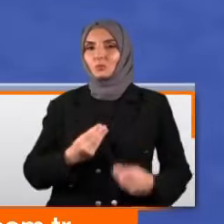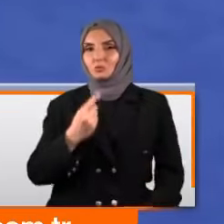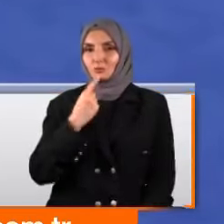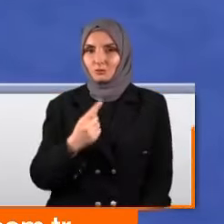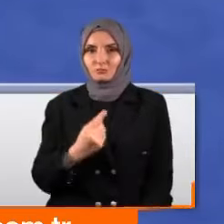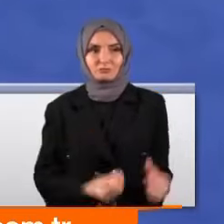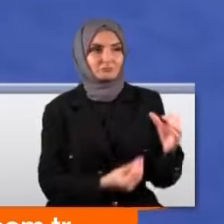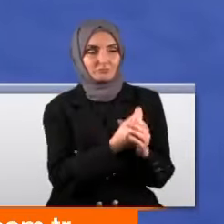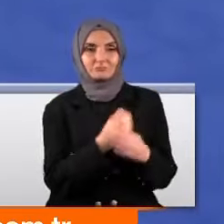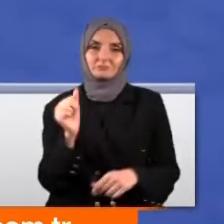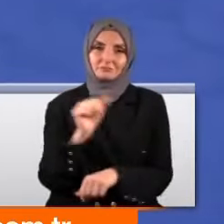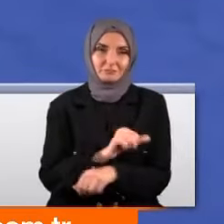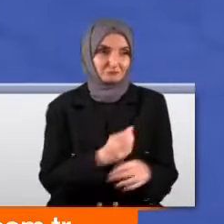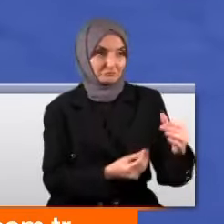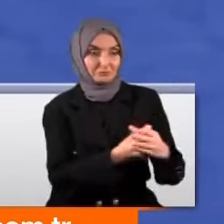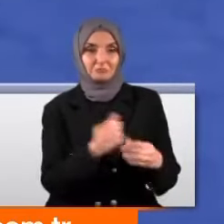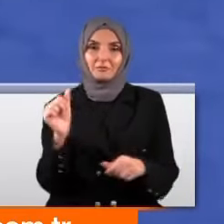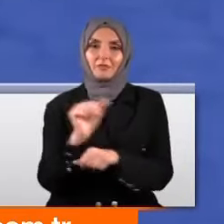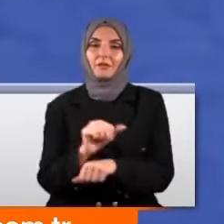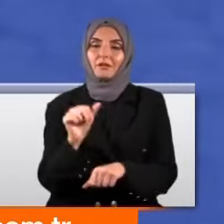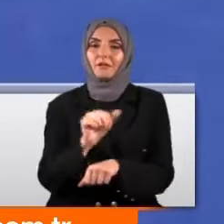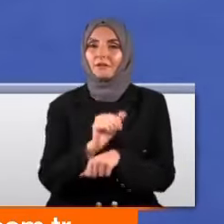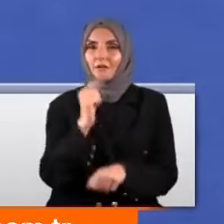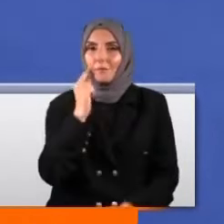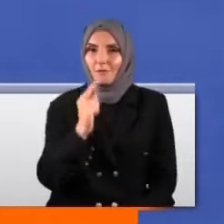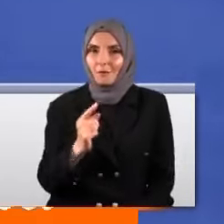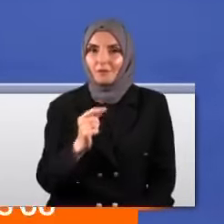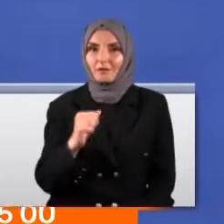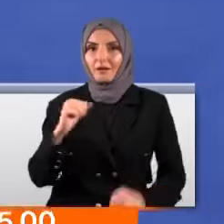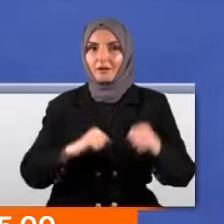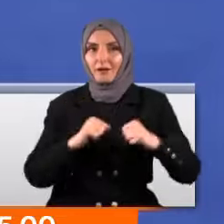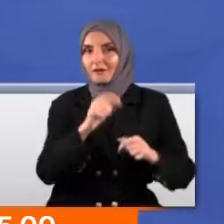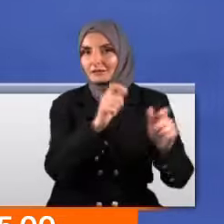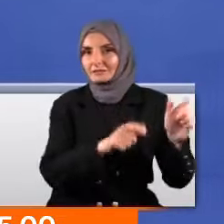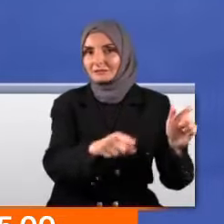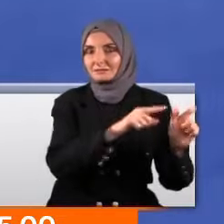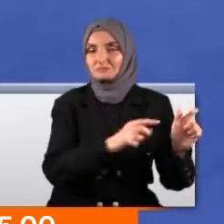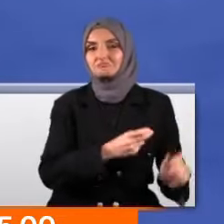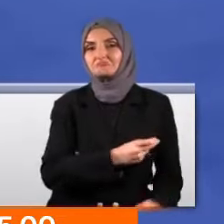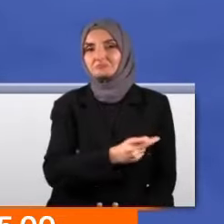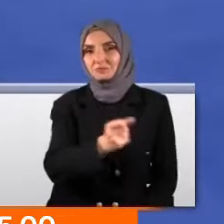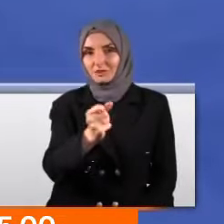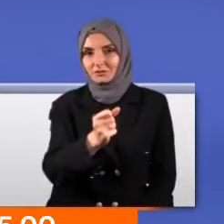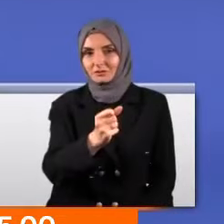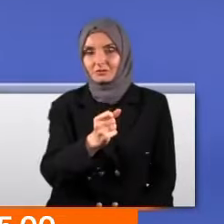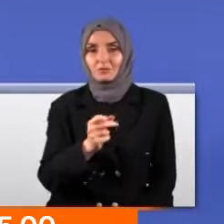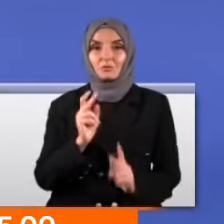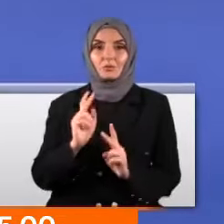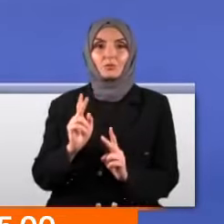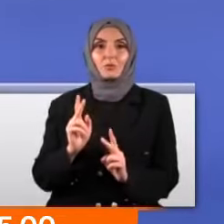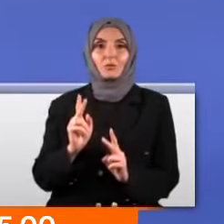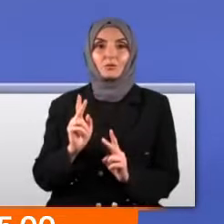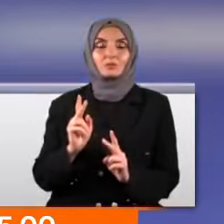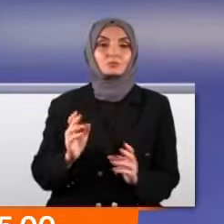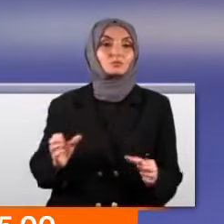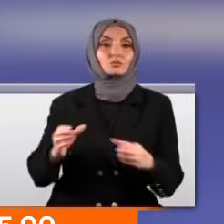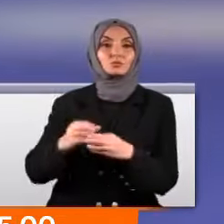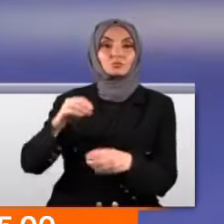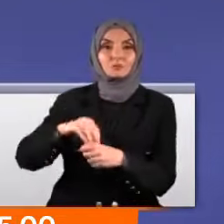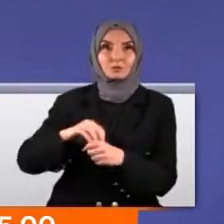Yendikçe yendi. O yendikçe rakipler önünden kaçtı. Onun stilinde dünyada karşısına çıkan kalmadı.